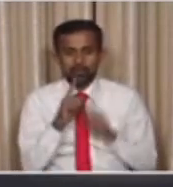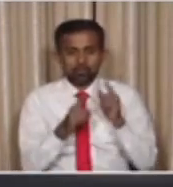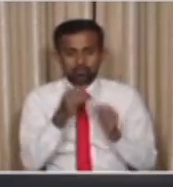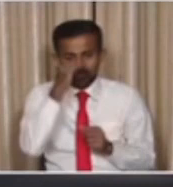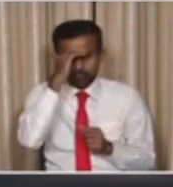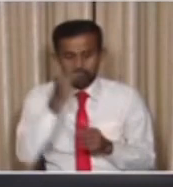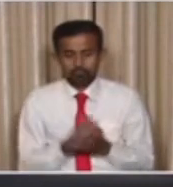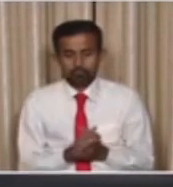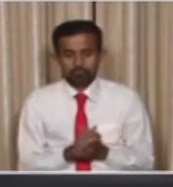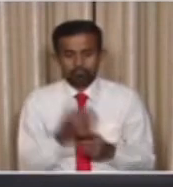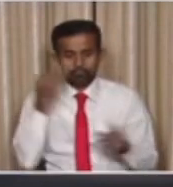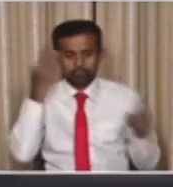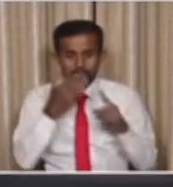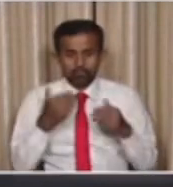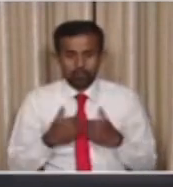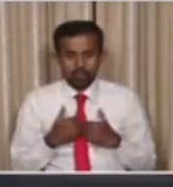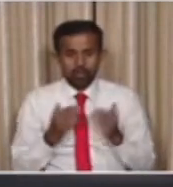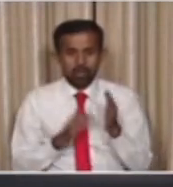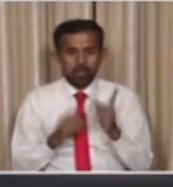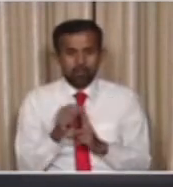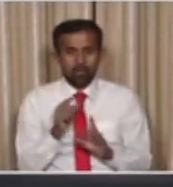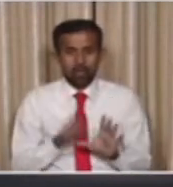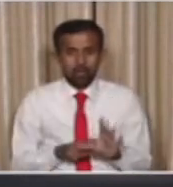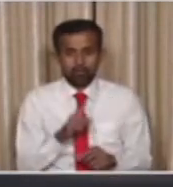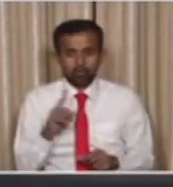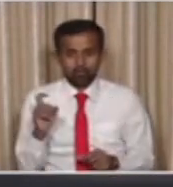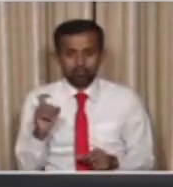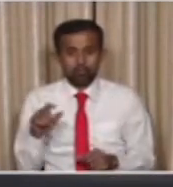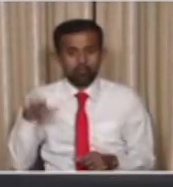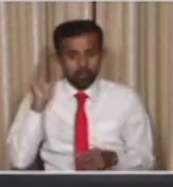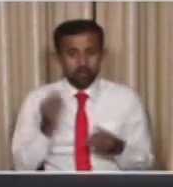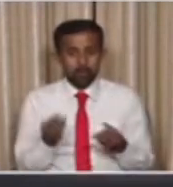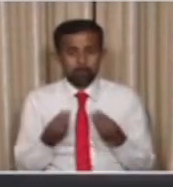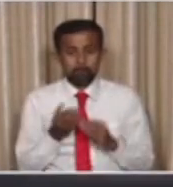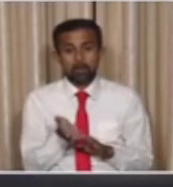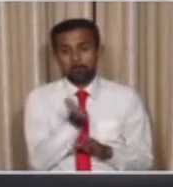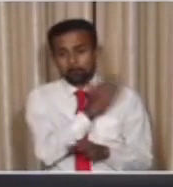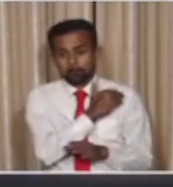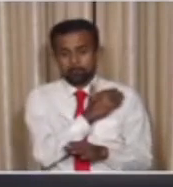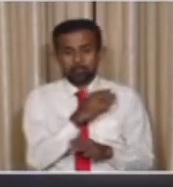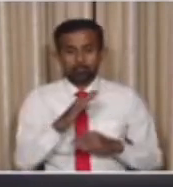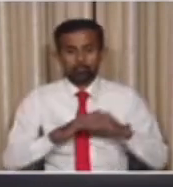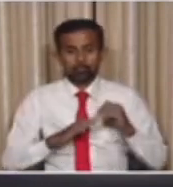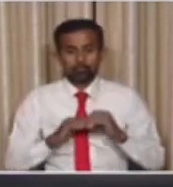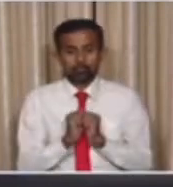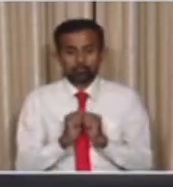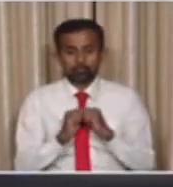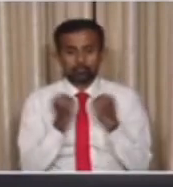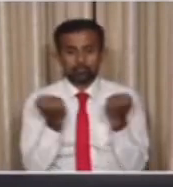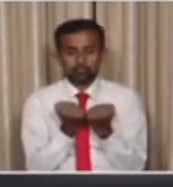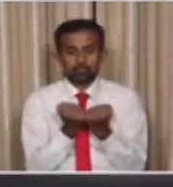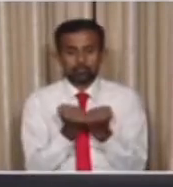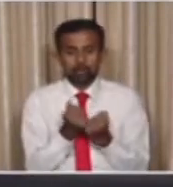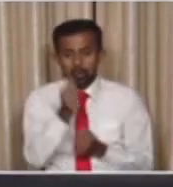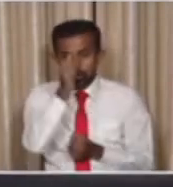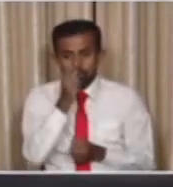කථානායකතුමනි, මේ පිළිබඳ මම අමාත්‍ය ධූරයේ අවුරුදු එකමාරකට පෙර බාරගන්න පෙර වෘත්තීය සමිති විසින්